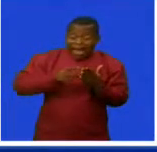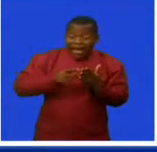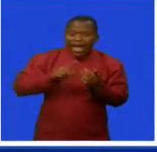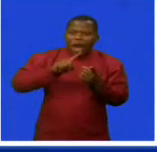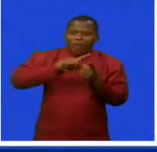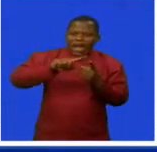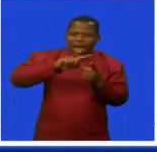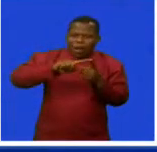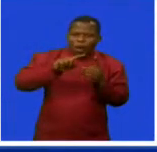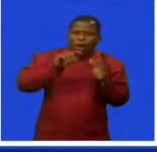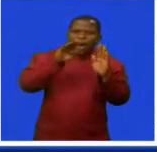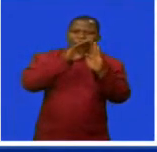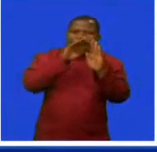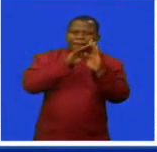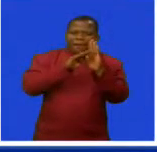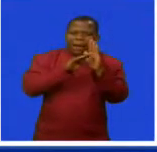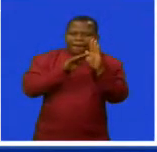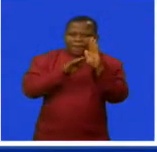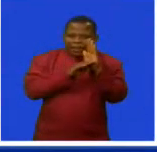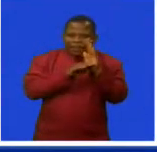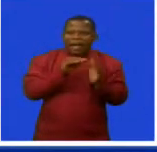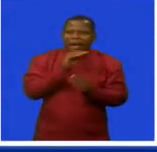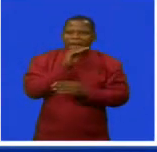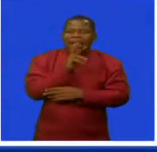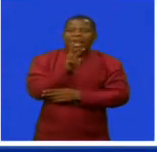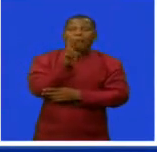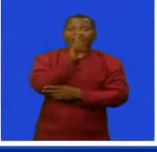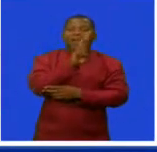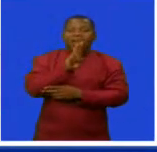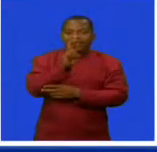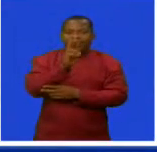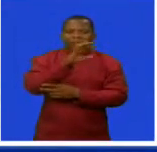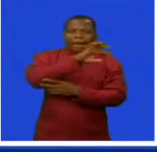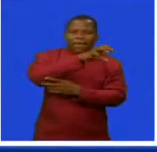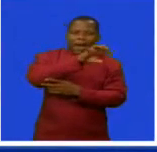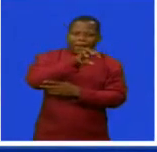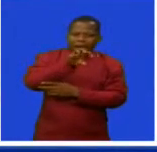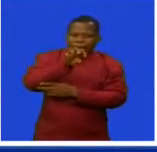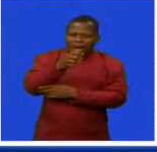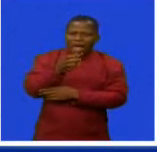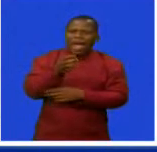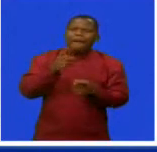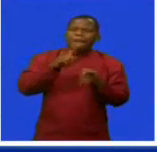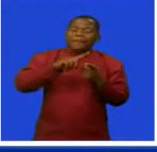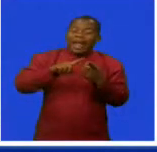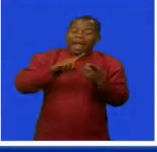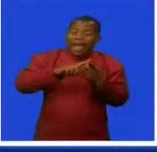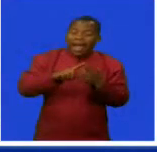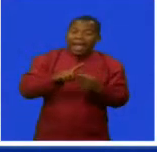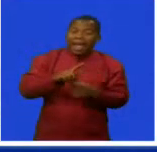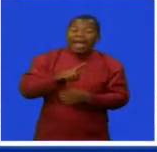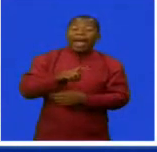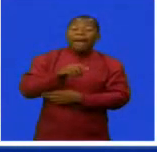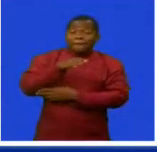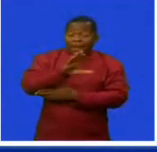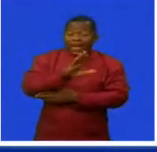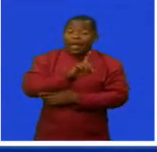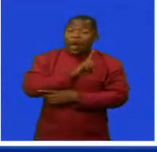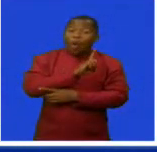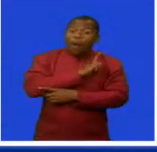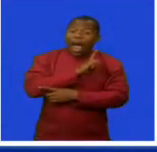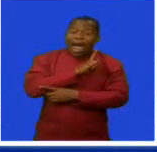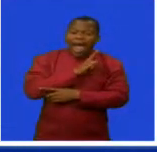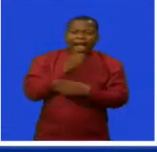etikhotsini ngokuhlukana so that singetuba crowded, sitoba abantu laba sitokhona kwenda i-social distance most so that